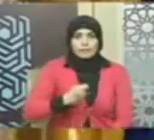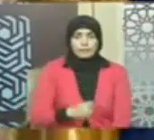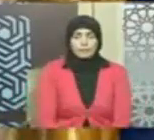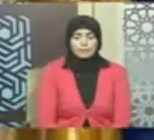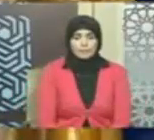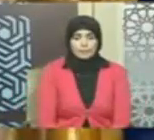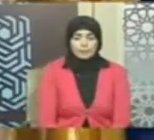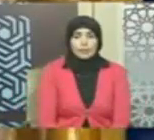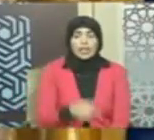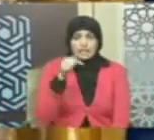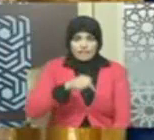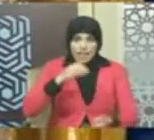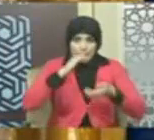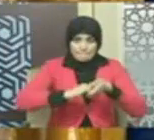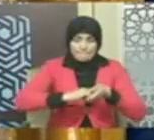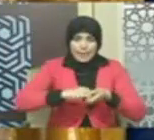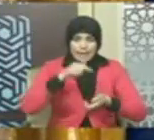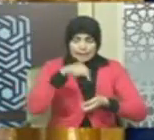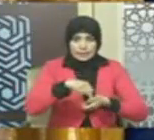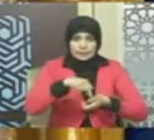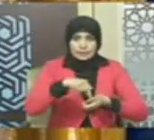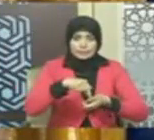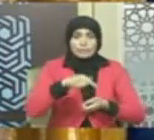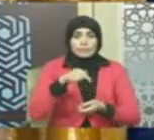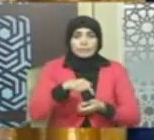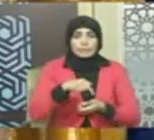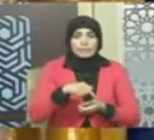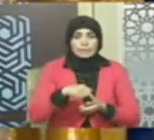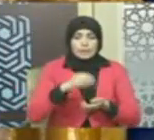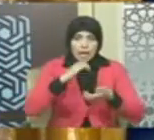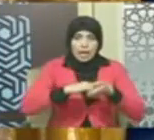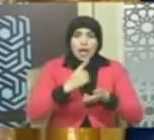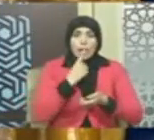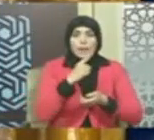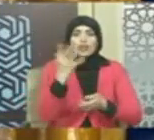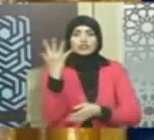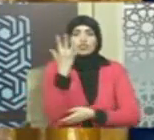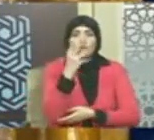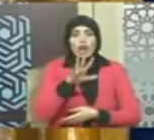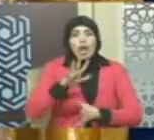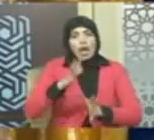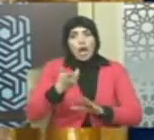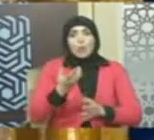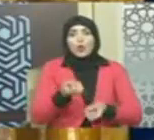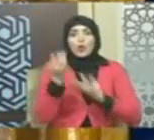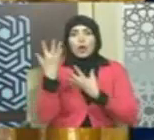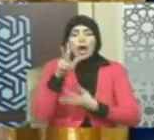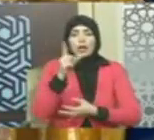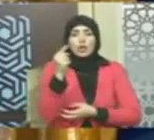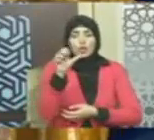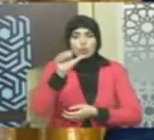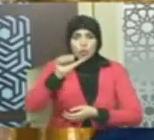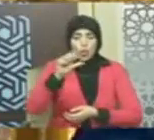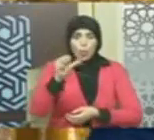وفي هذه البيعة بيعة الشجرة أو بيعة الرضوان نزل قول الله